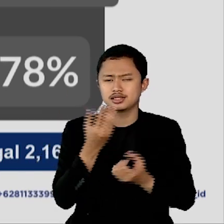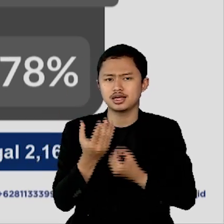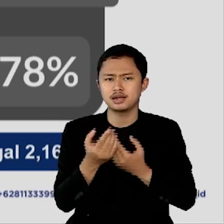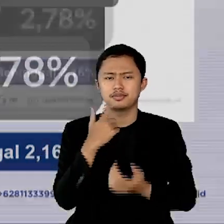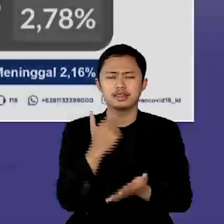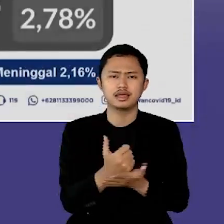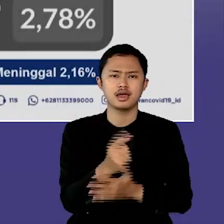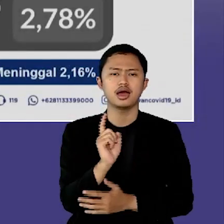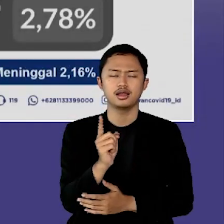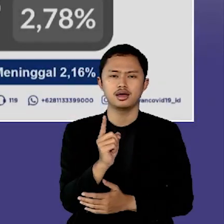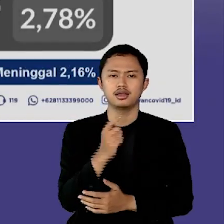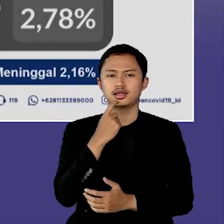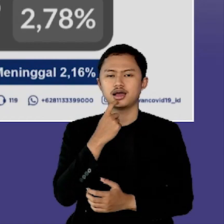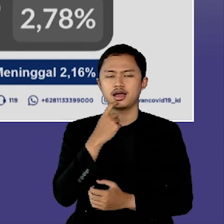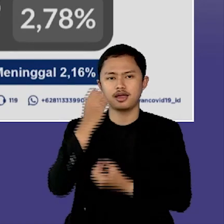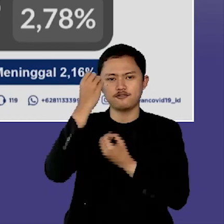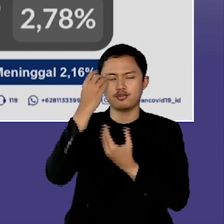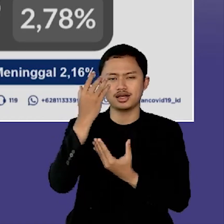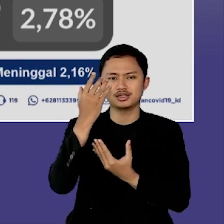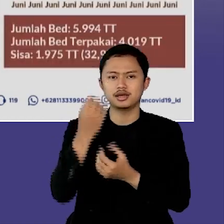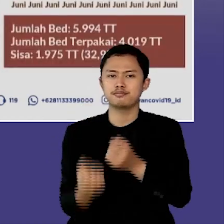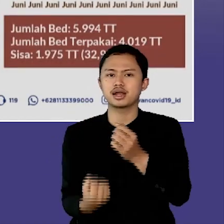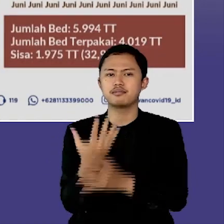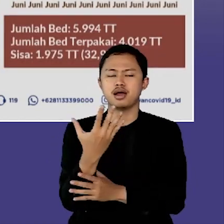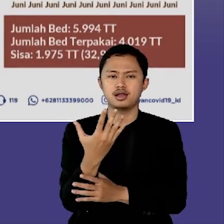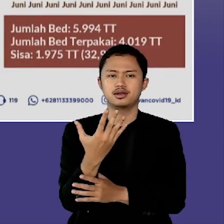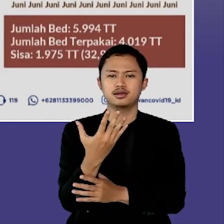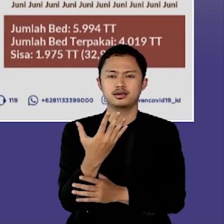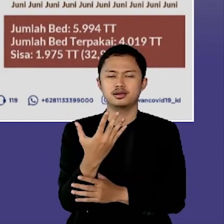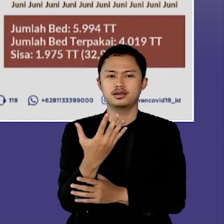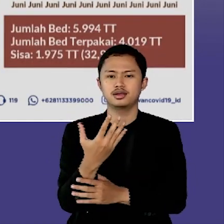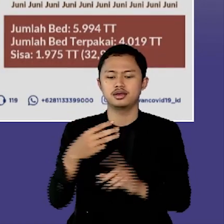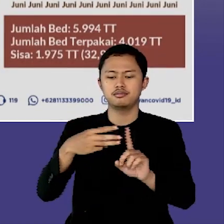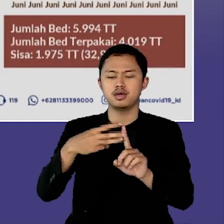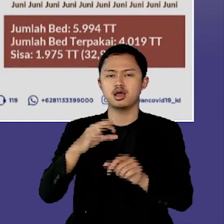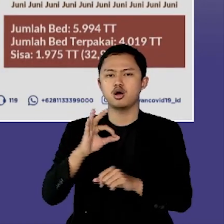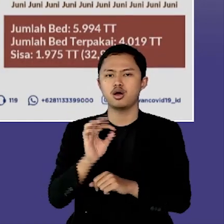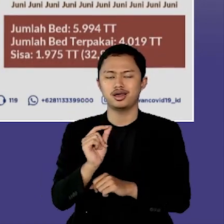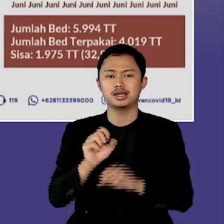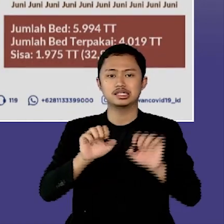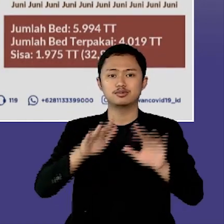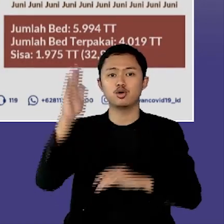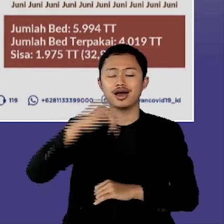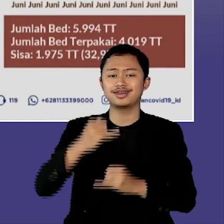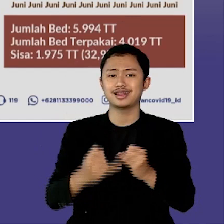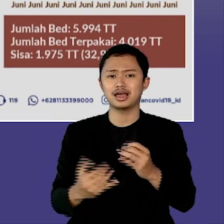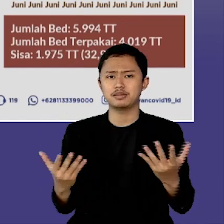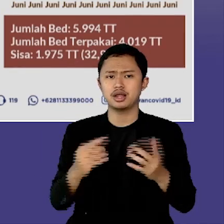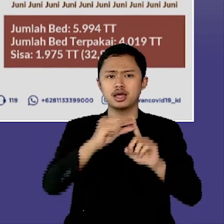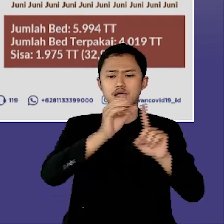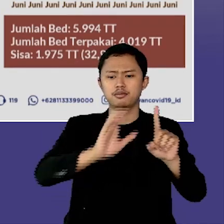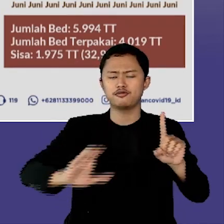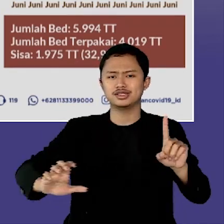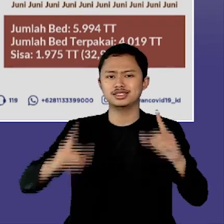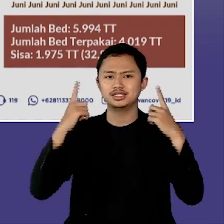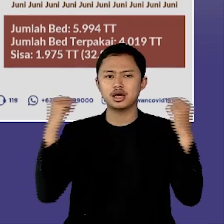hal penting yaitu perkembangan kasus danboard pada sepuluh hari terakhir di provinsi-provinsi di pulau Jawa